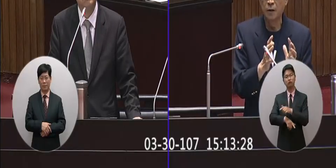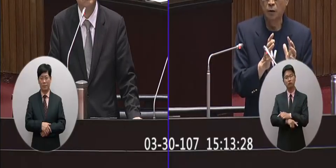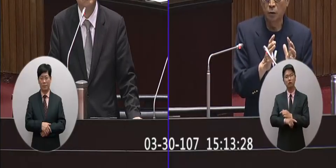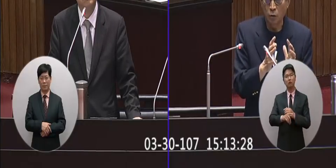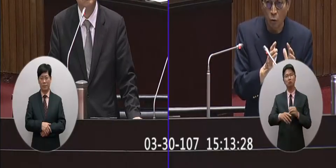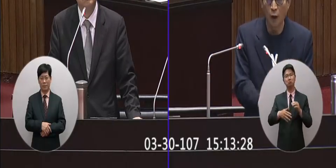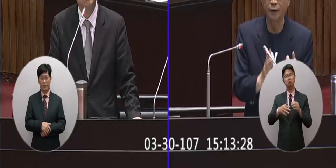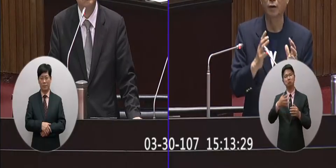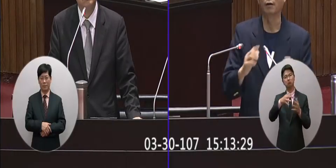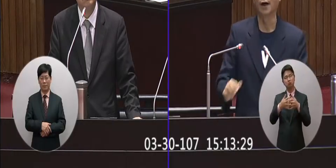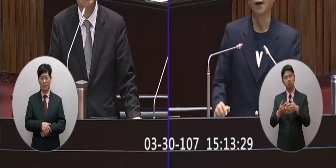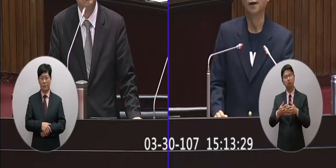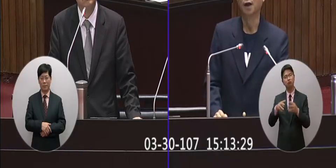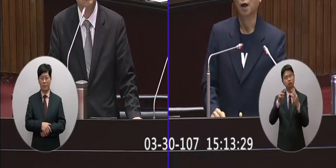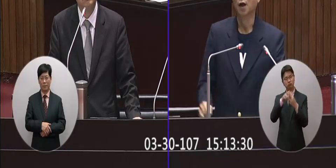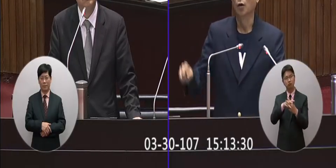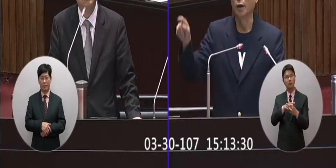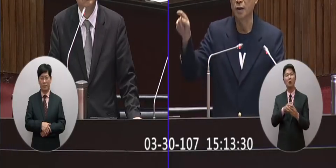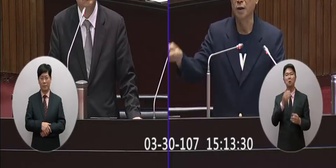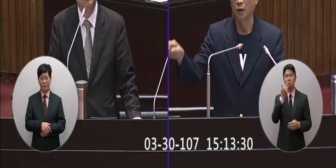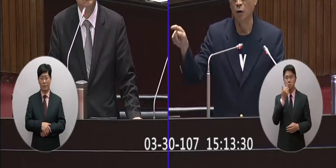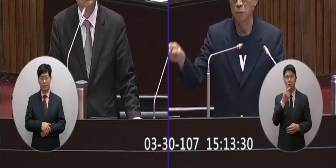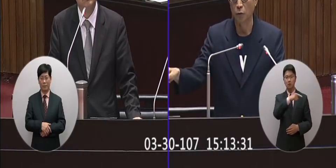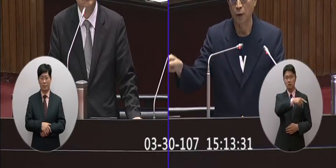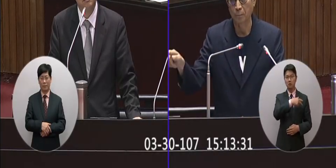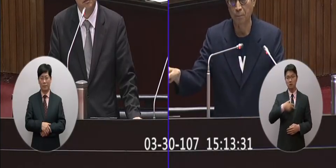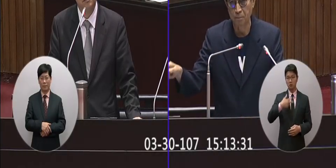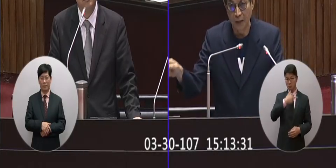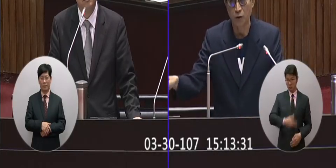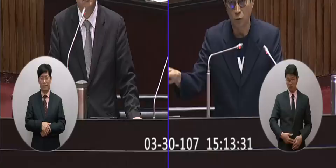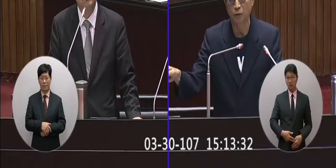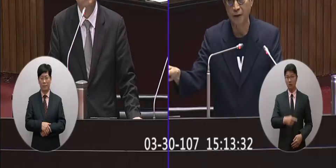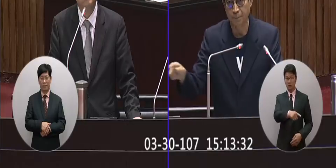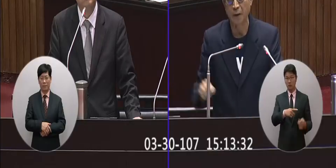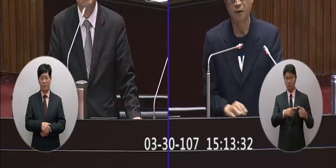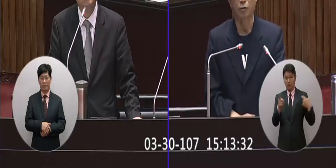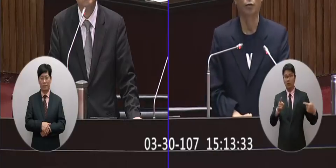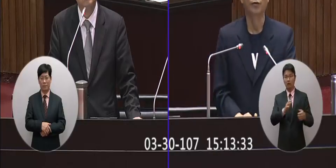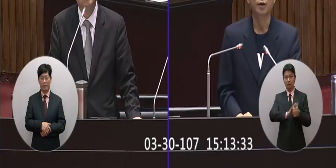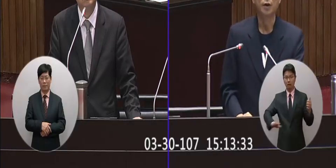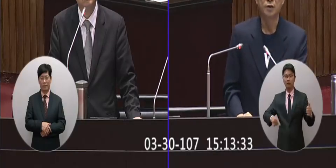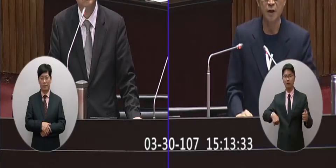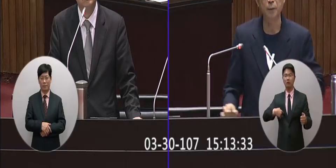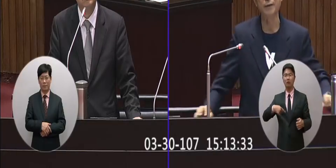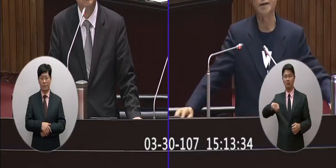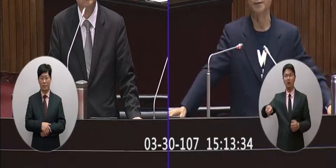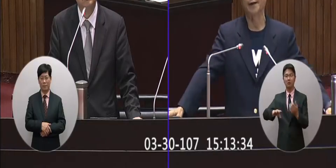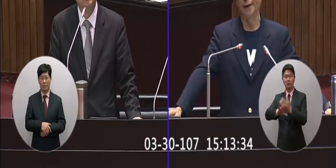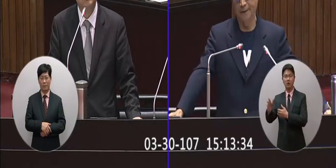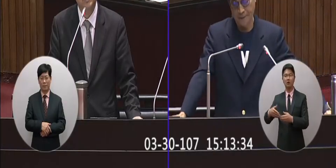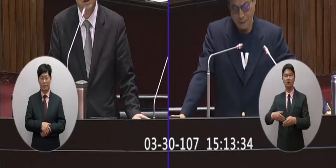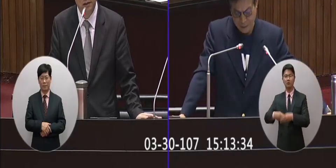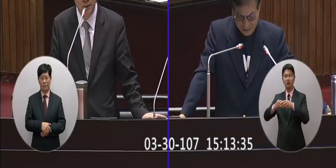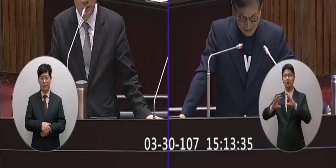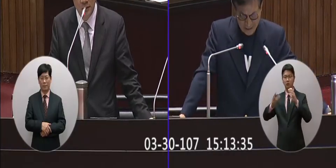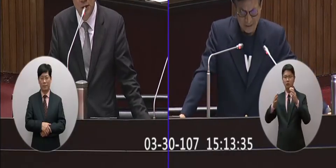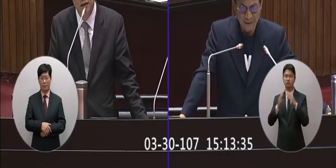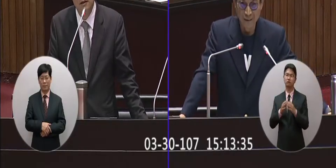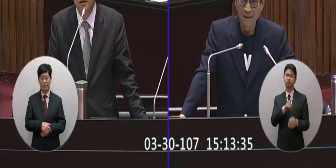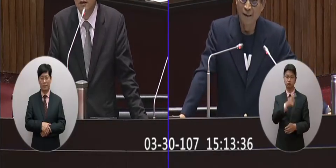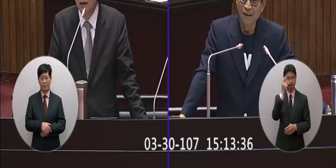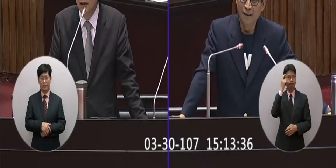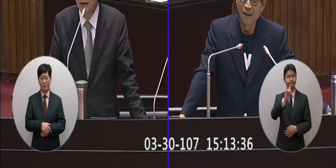方垮掉的话，会影响到我们中南美洲的一些邦交国。这一部分你怎么看呢？